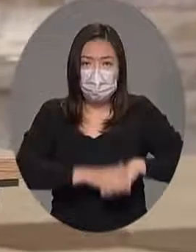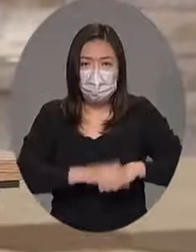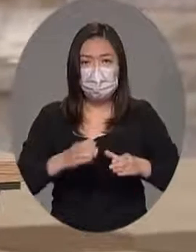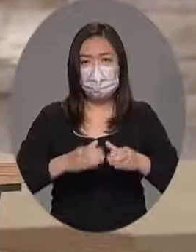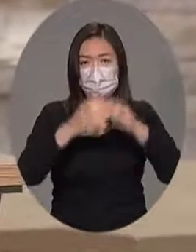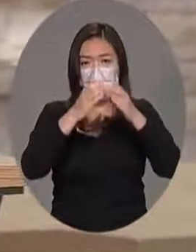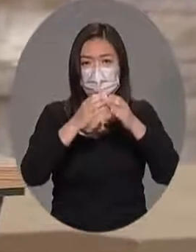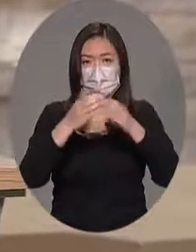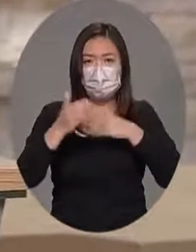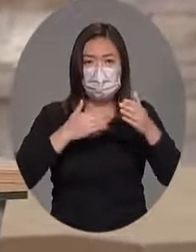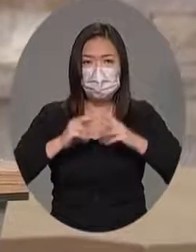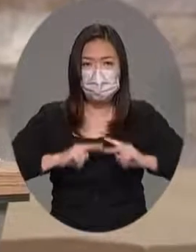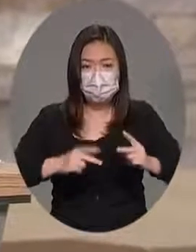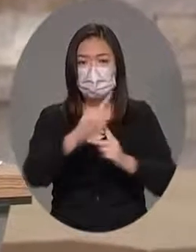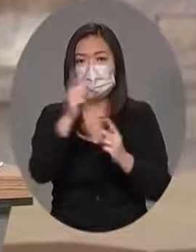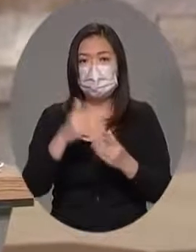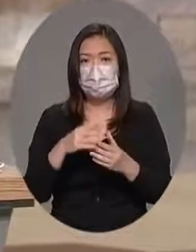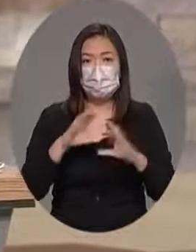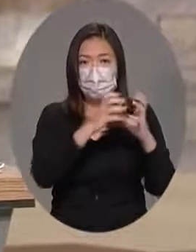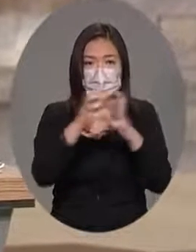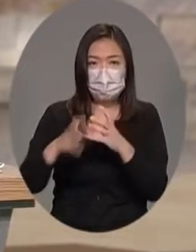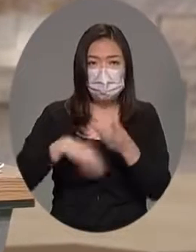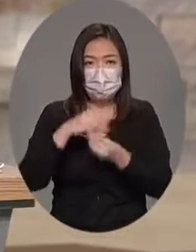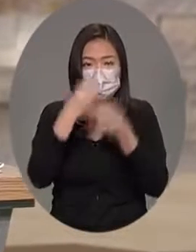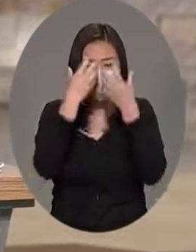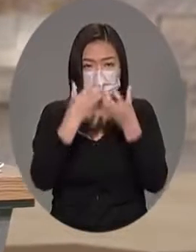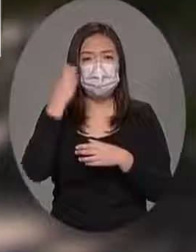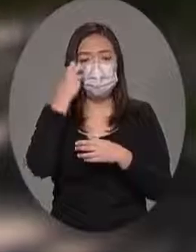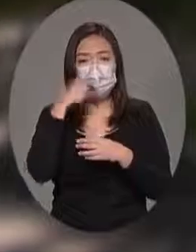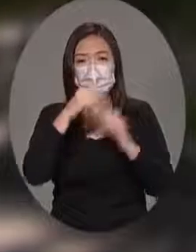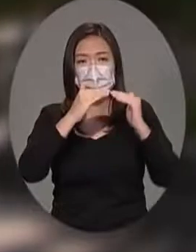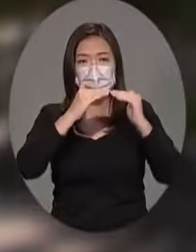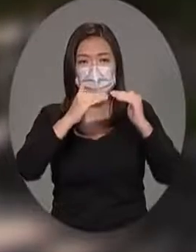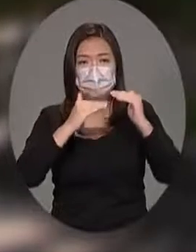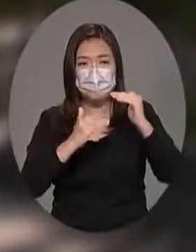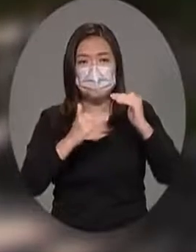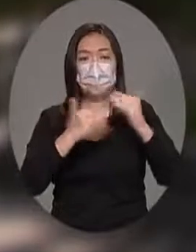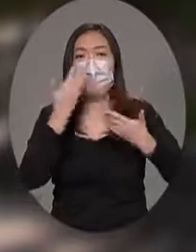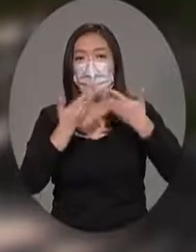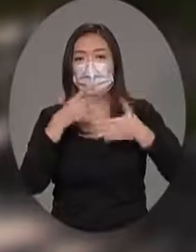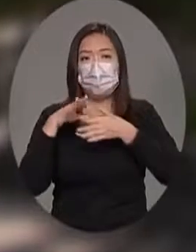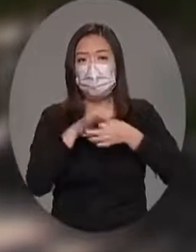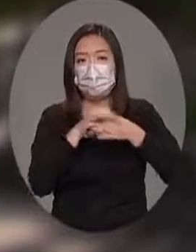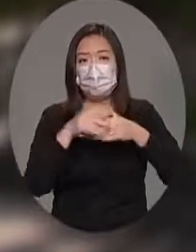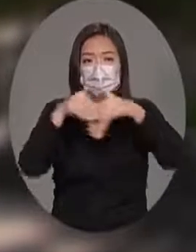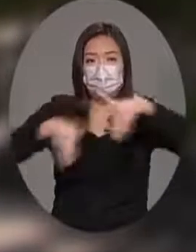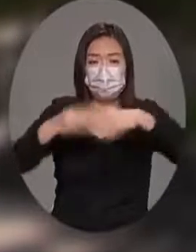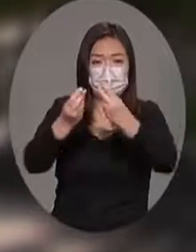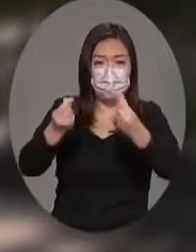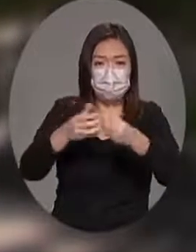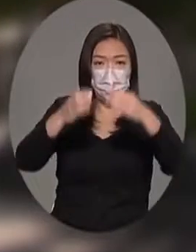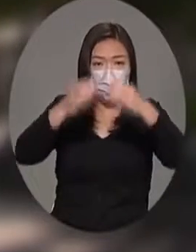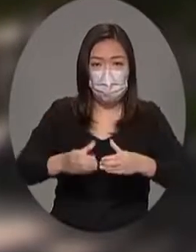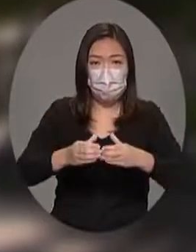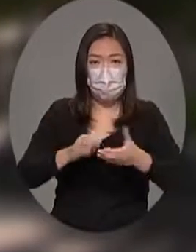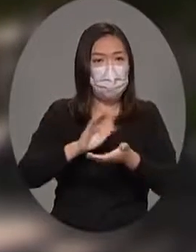國殤之處，事件怎樣發展相信各界都密切注視。 岩江可能因為地盤擋土牌裝打裝不